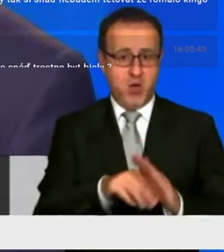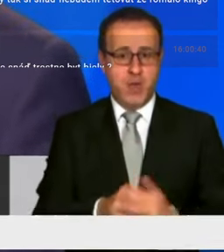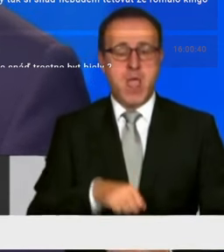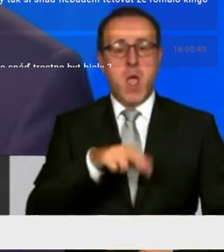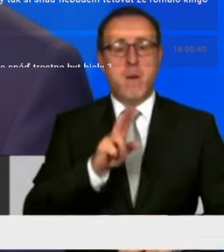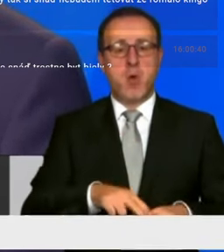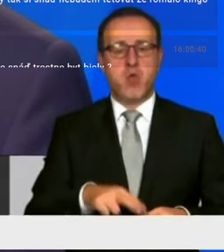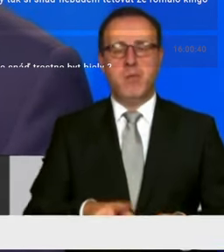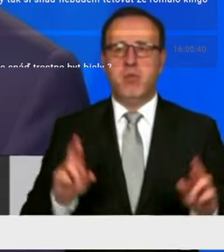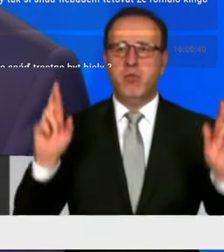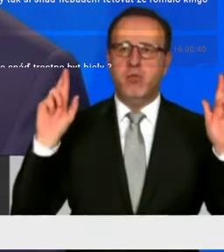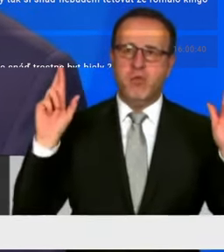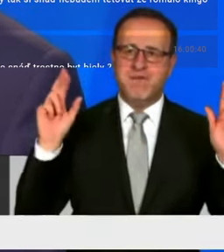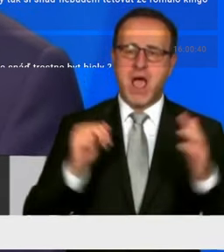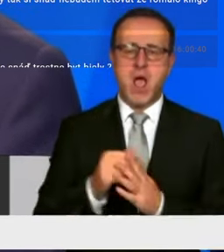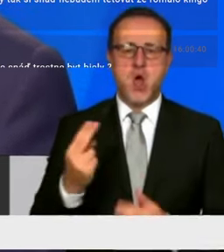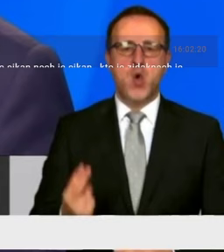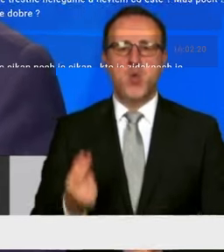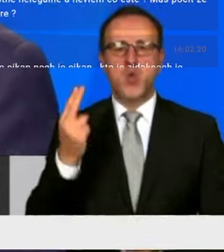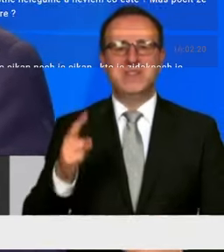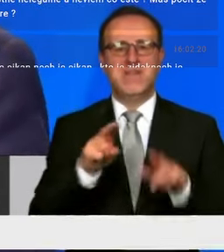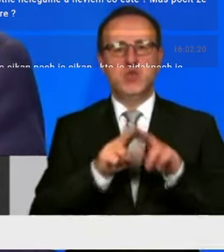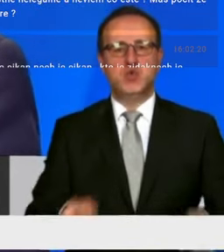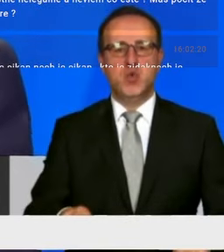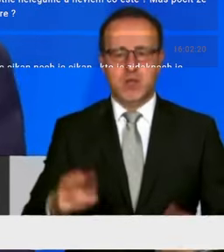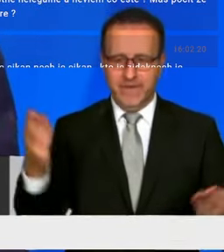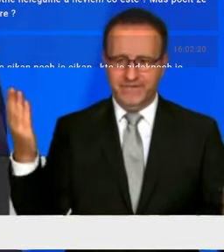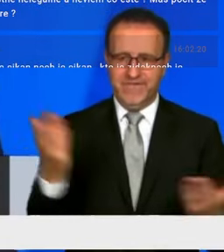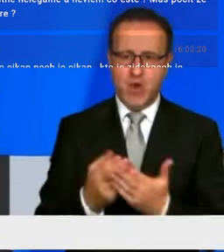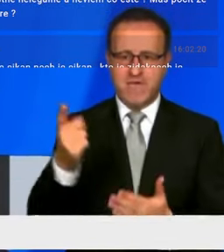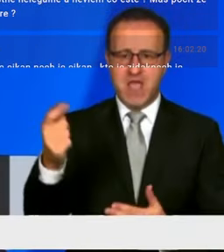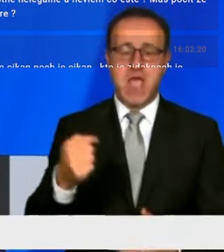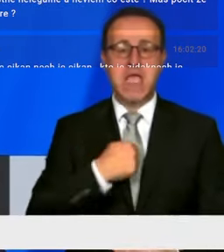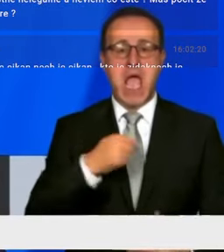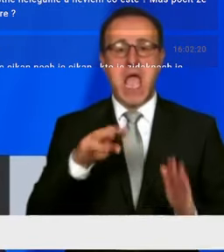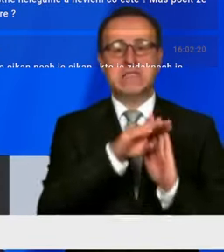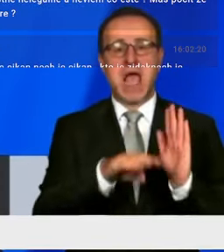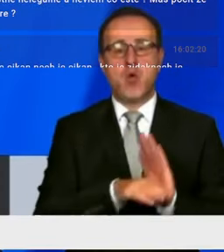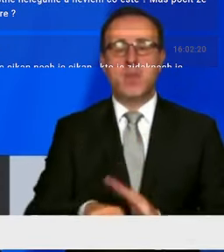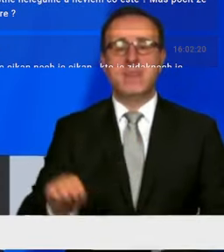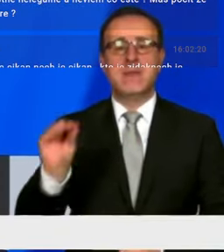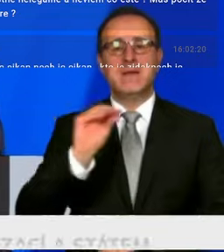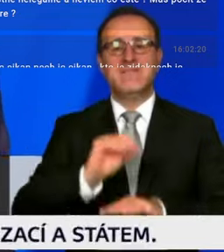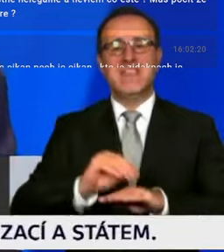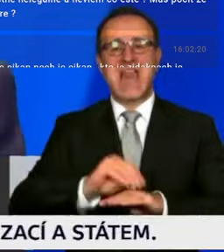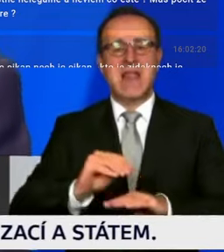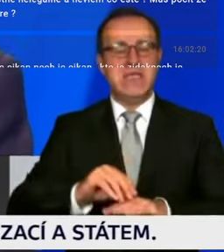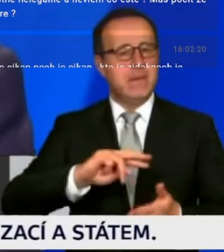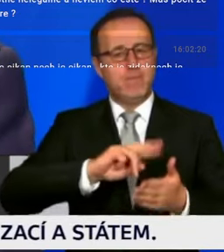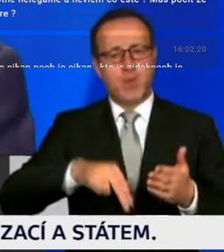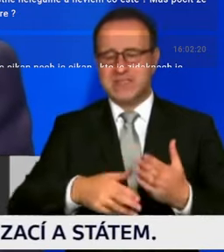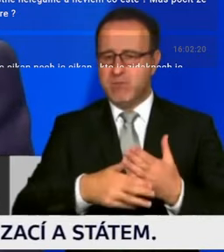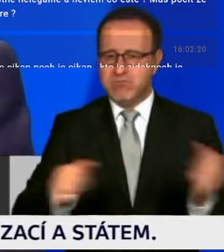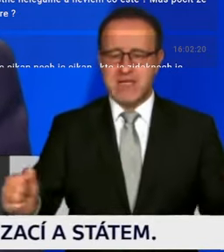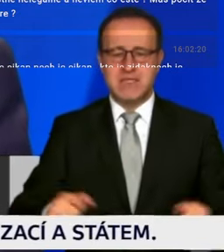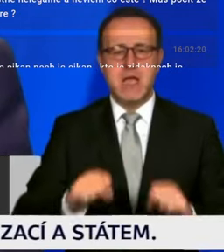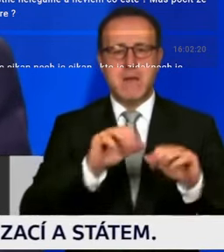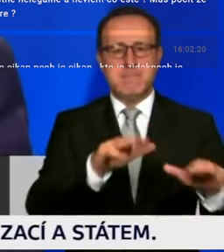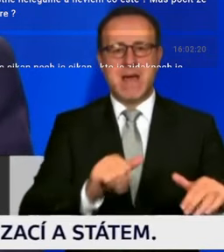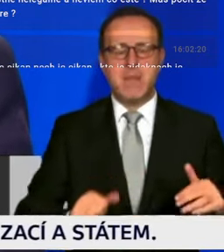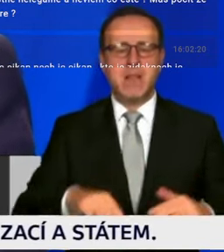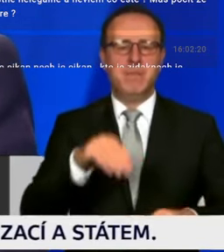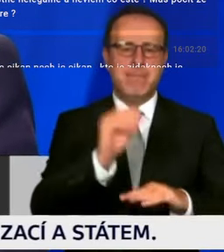potom dúfala že ústavný súd jej vyjde v ústrety Ja by som zákon výhradami nebol Podpísal bol by som parlamentu poslal konkrétne